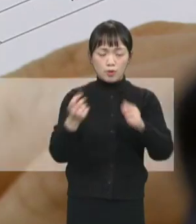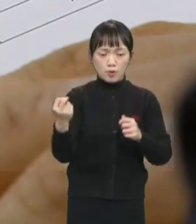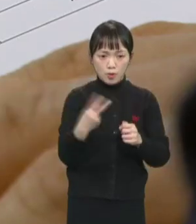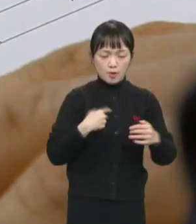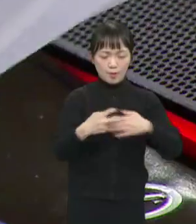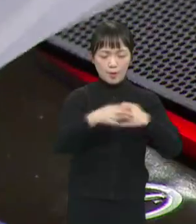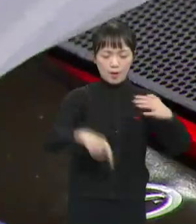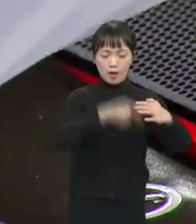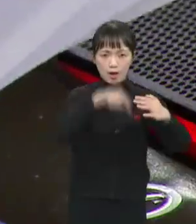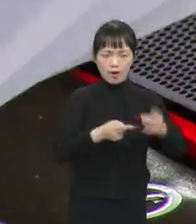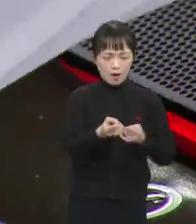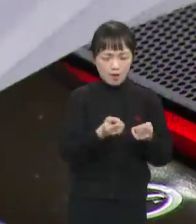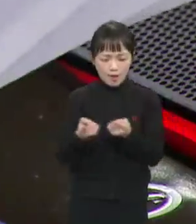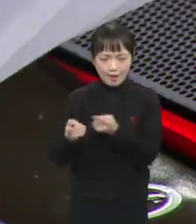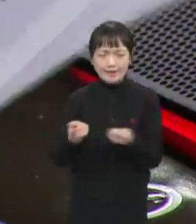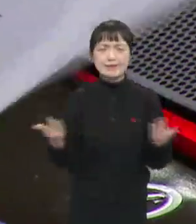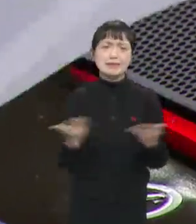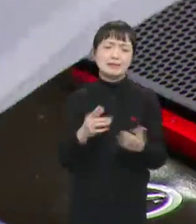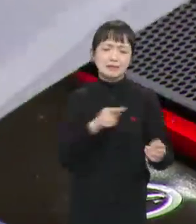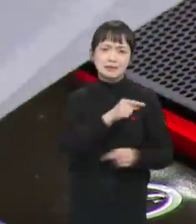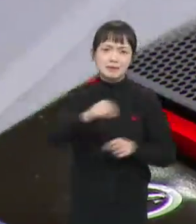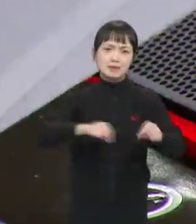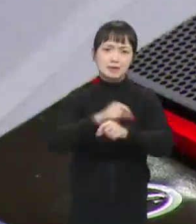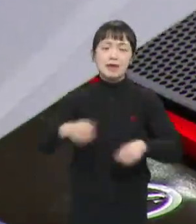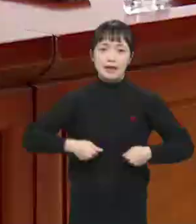탄력적인 인력 배치 등을 요청했습니다